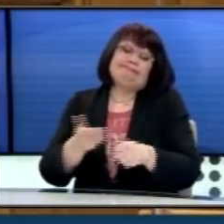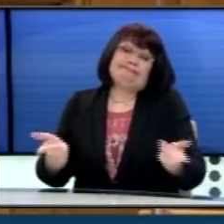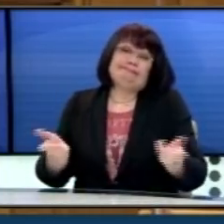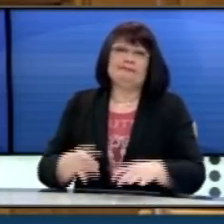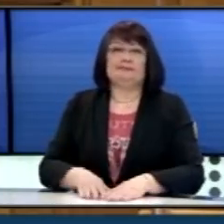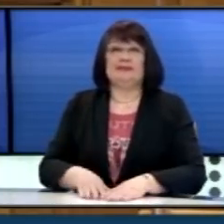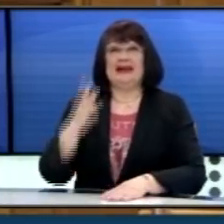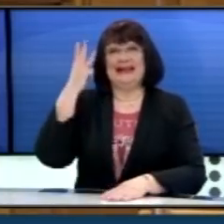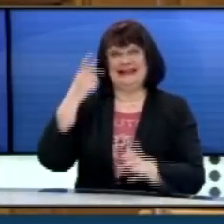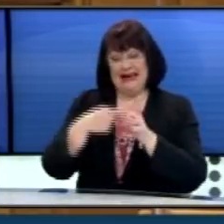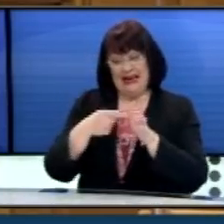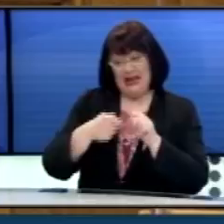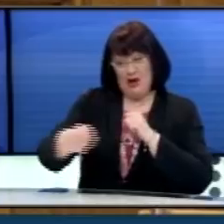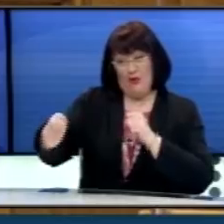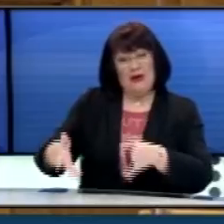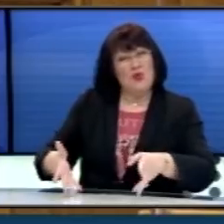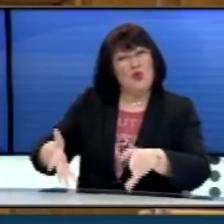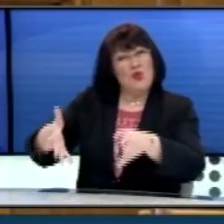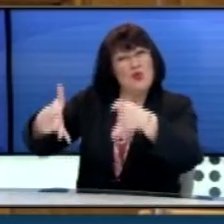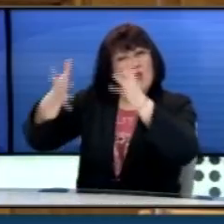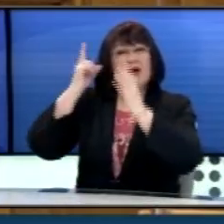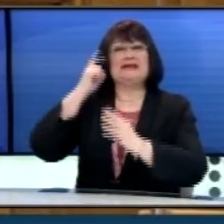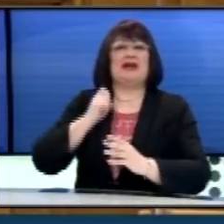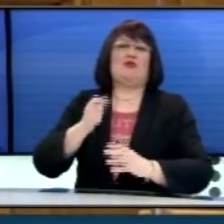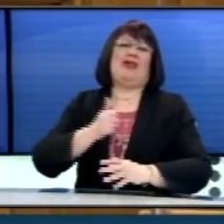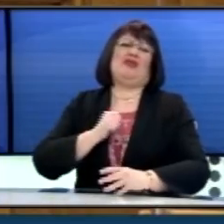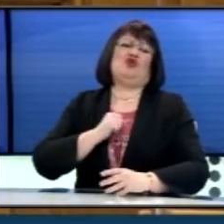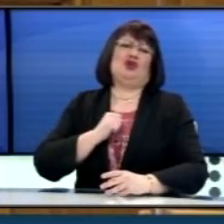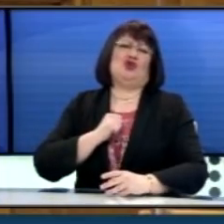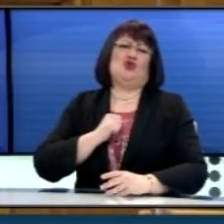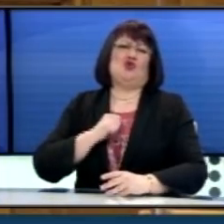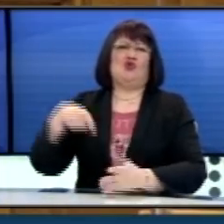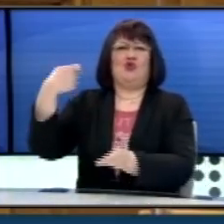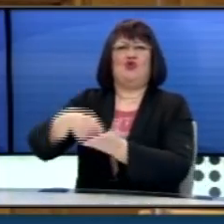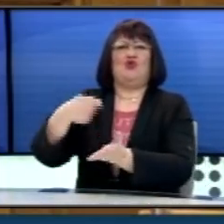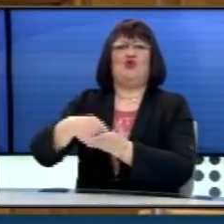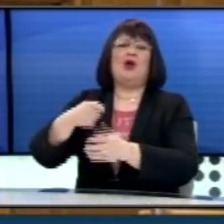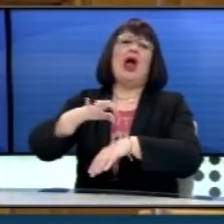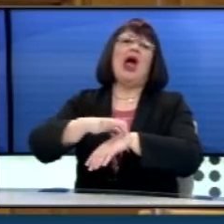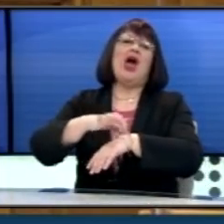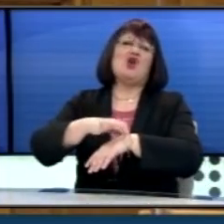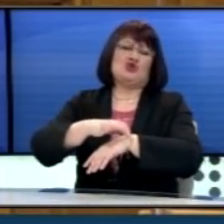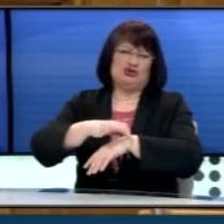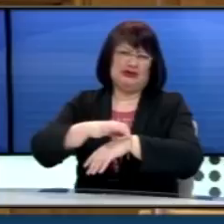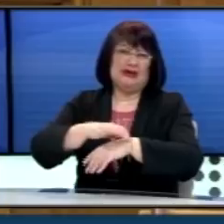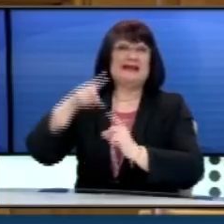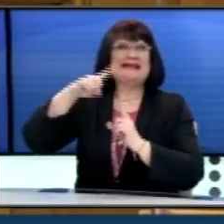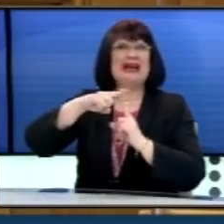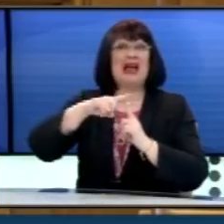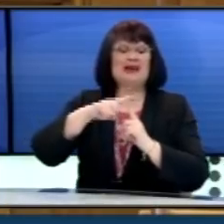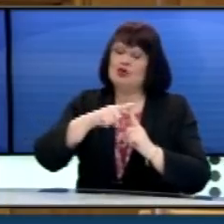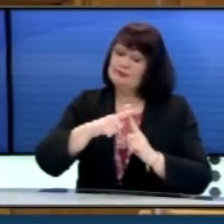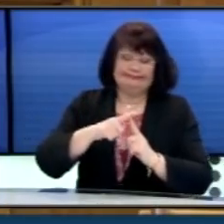Τζάνιο βρίσκεται το ιδιωτικό μεγαθύριο, σε όλους γνωστό. Εκεί που πηγαίνουν οι επιπληρωμοί, οι άρρωστοι, για τους οποίους στο Τζάνιο